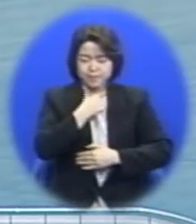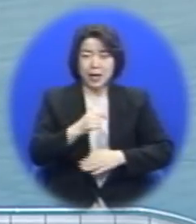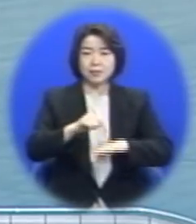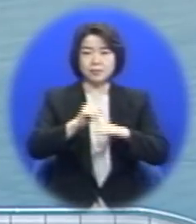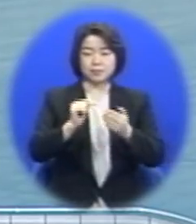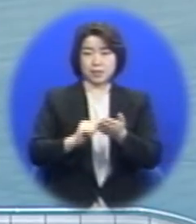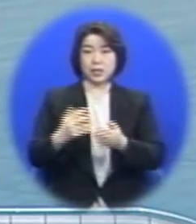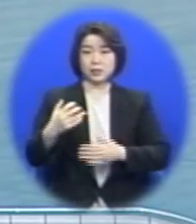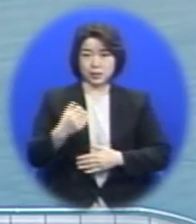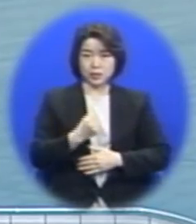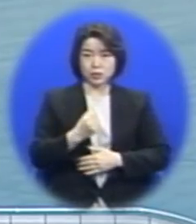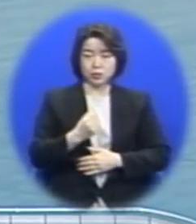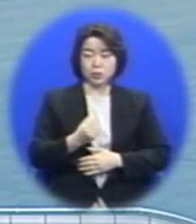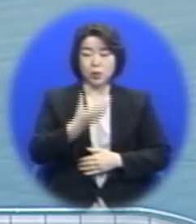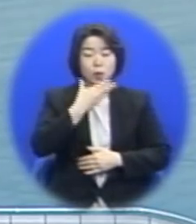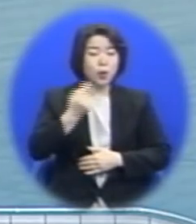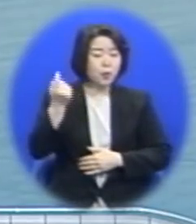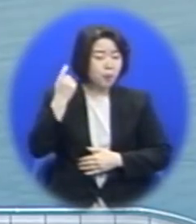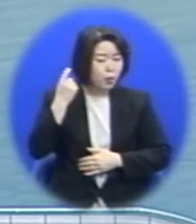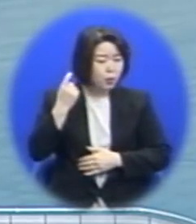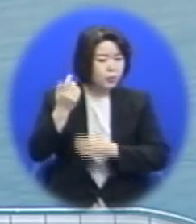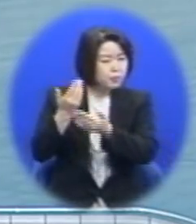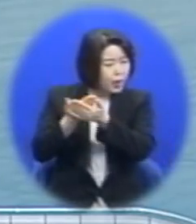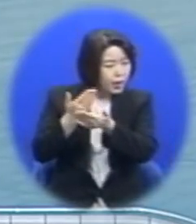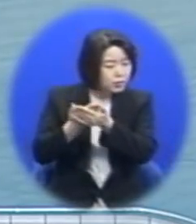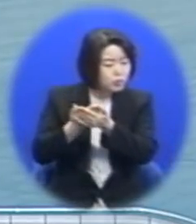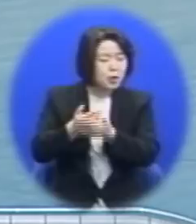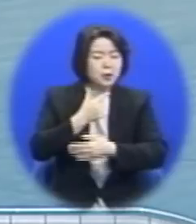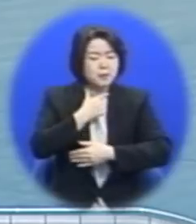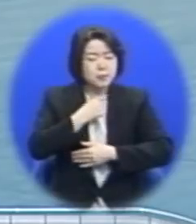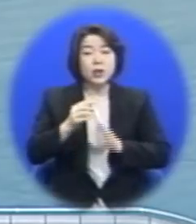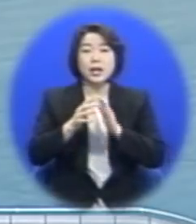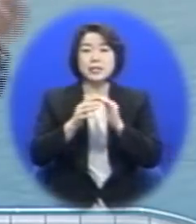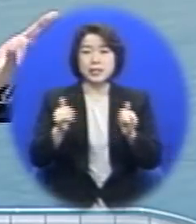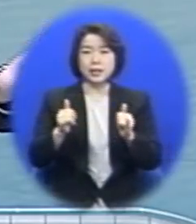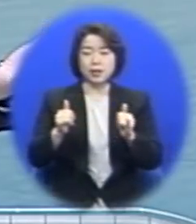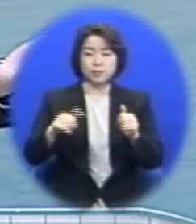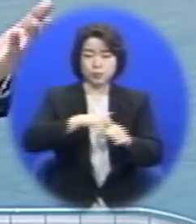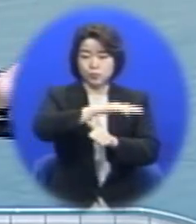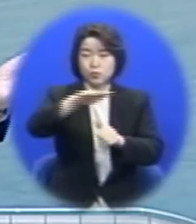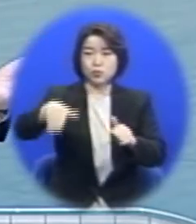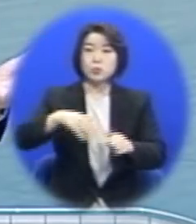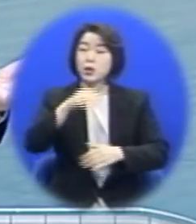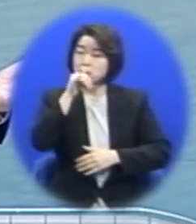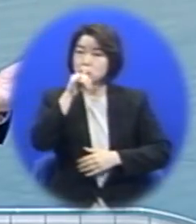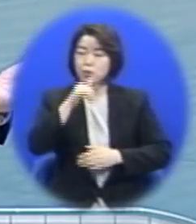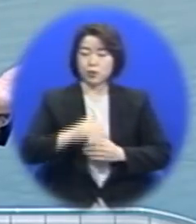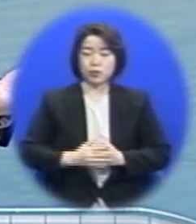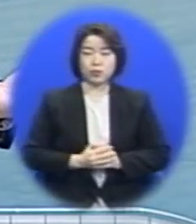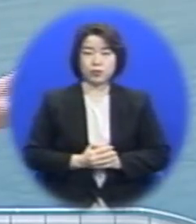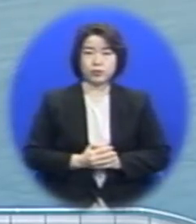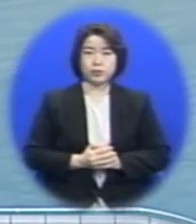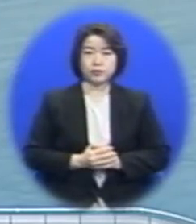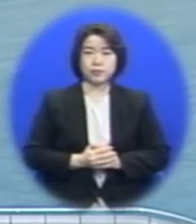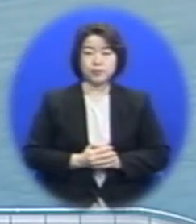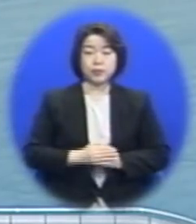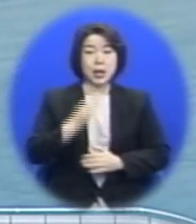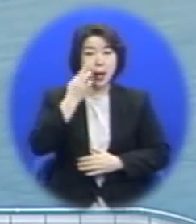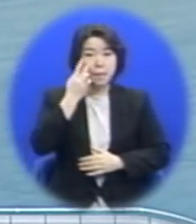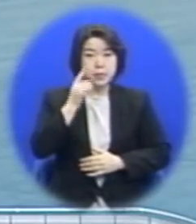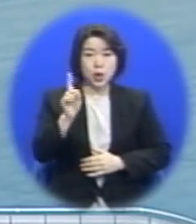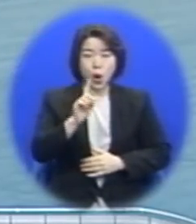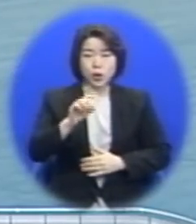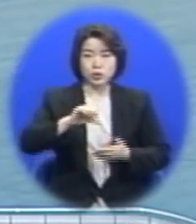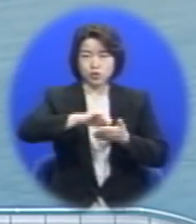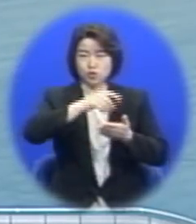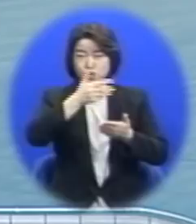마음으로 복음을 들려주기를 갈망하는 이들이 우리 주변에 있습니다. 미국의 어느